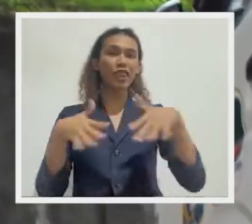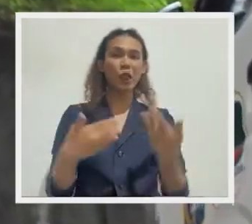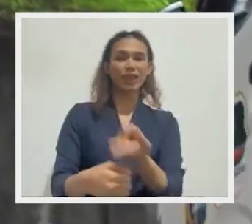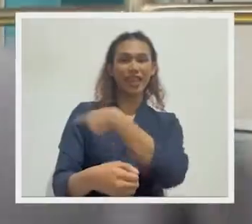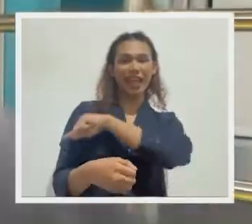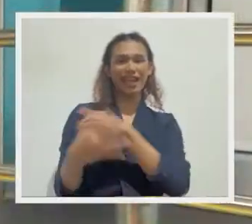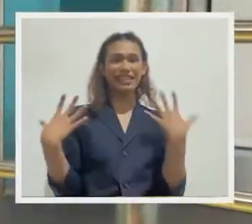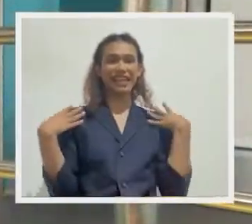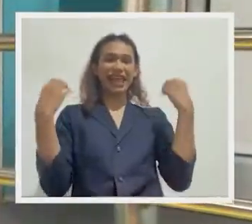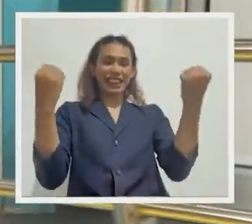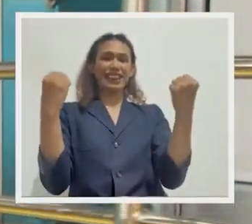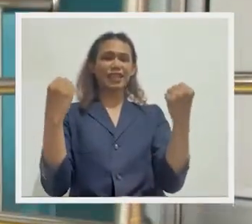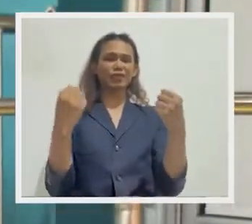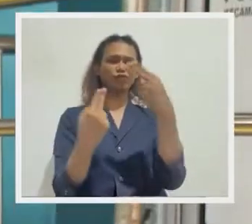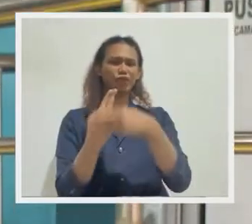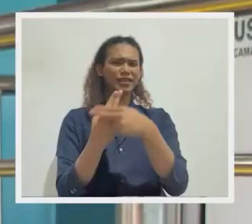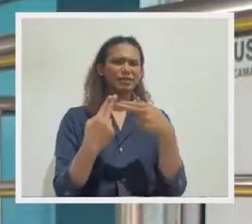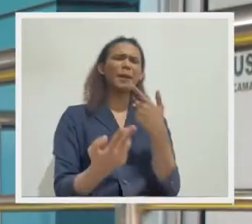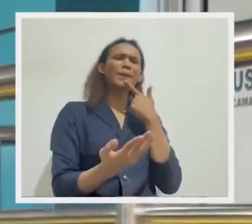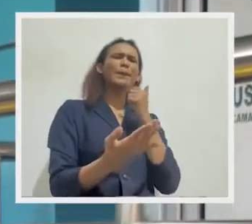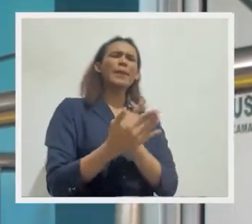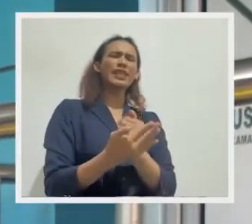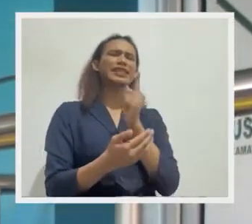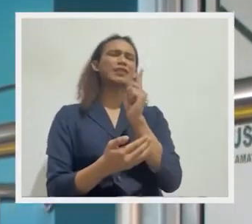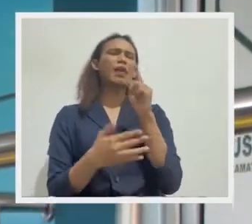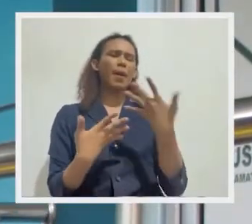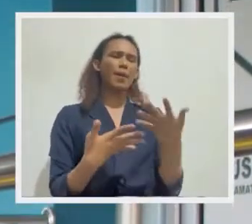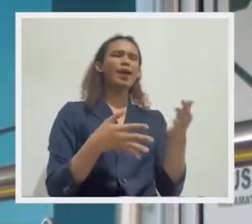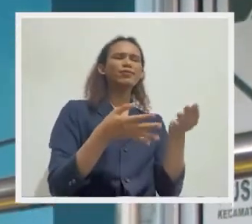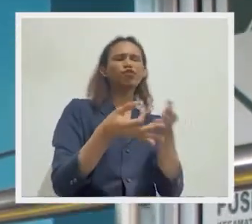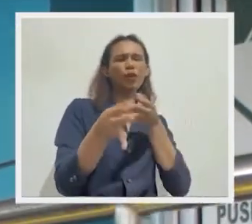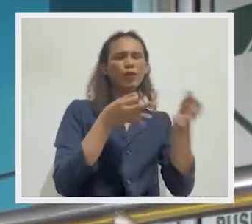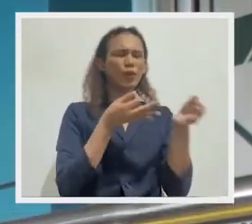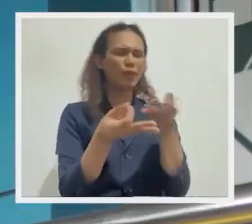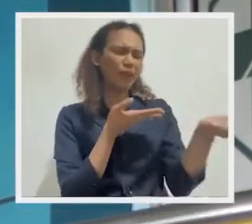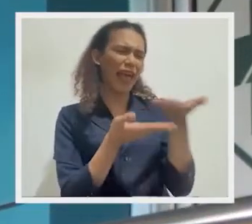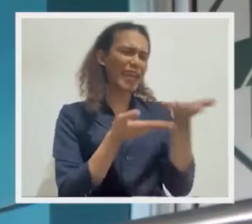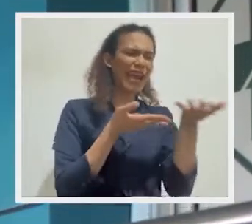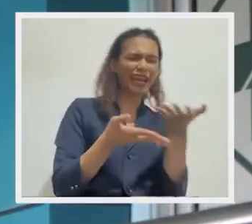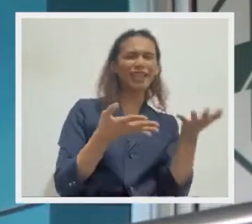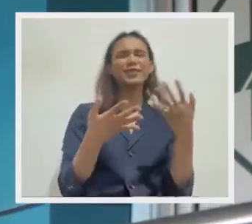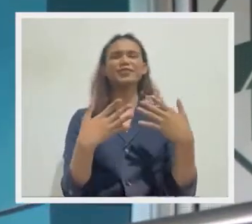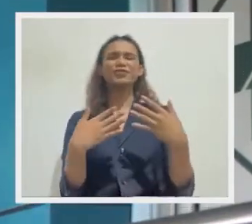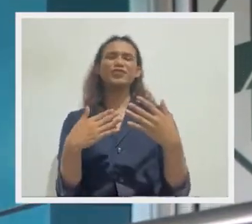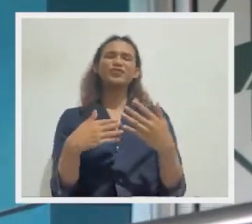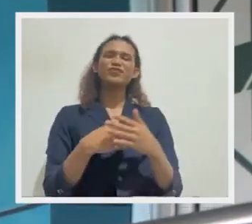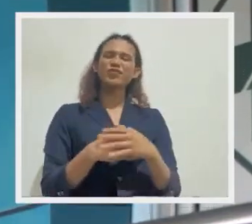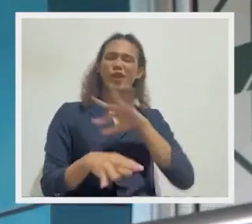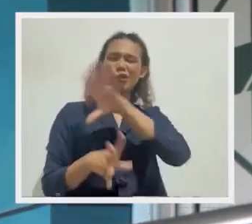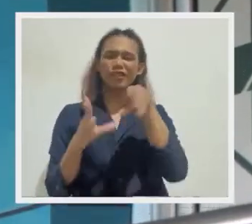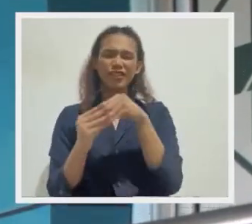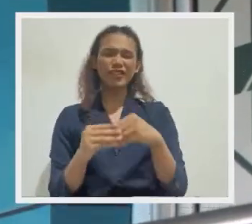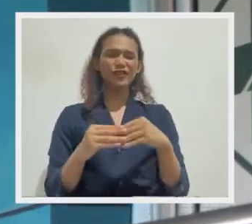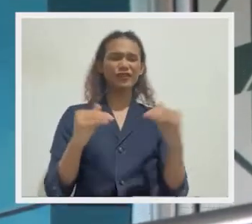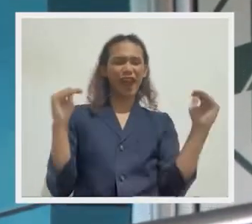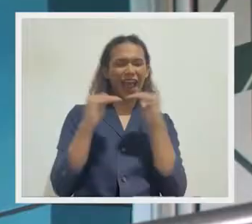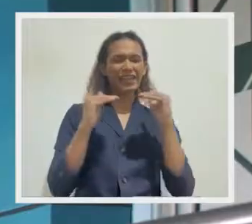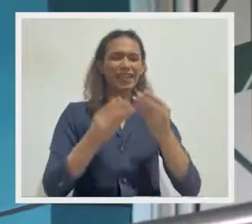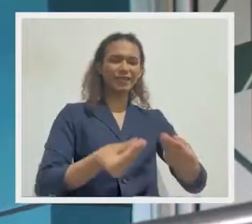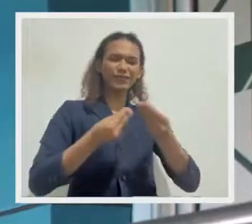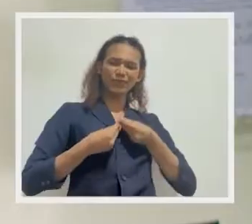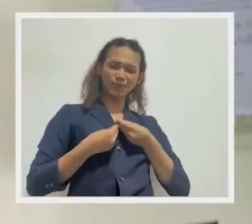puskesmas menjadi hal yang penting agar pelayanan yang inklusif dan berkeadilan dapat tersedia di puskesmas.